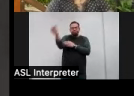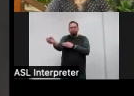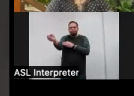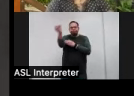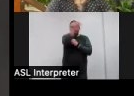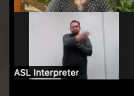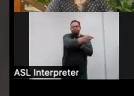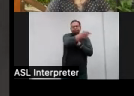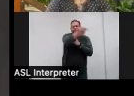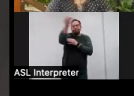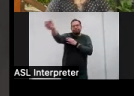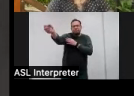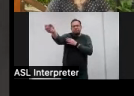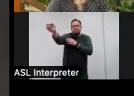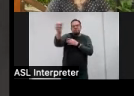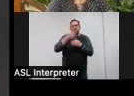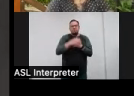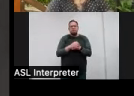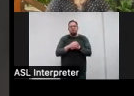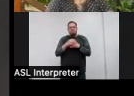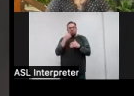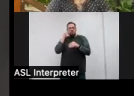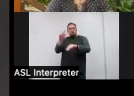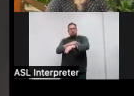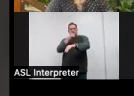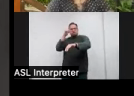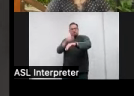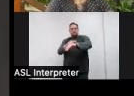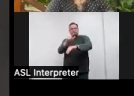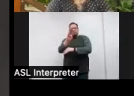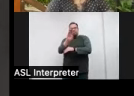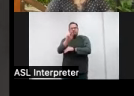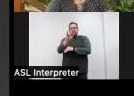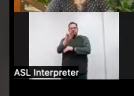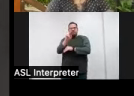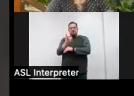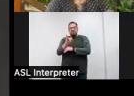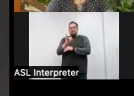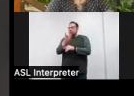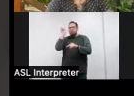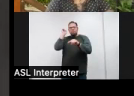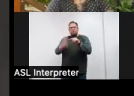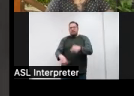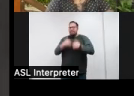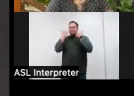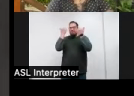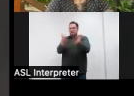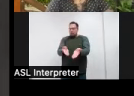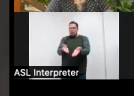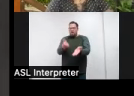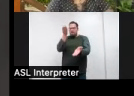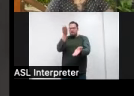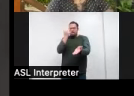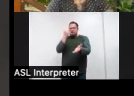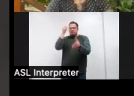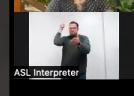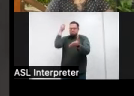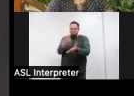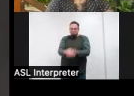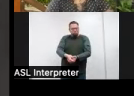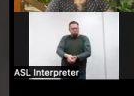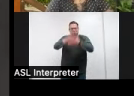عام and for a long time the Bikini Atoll was uninhabited because of the